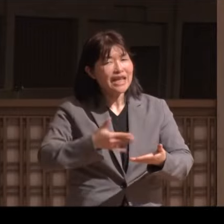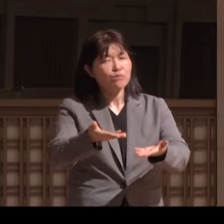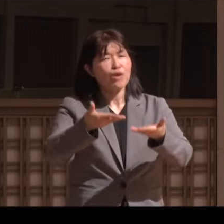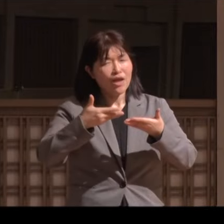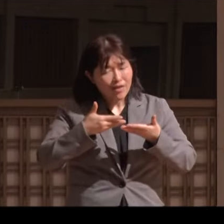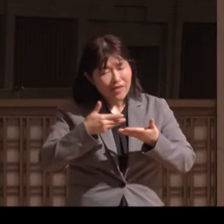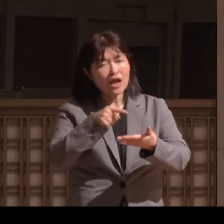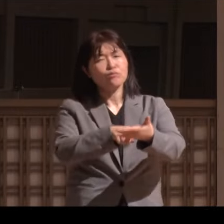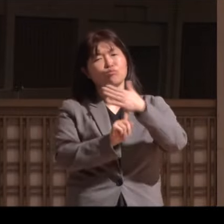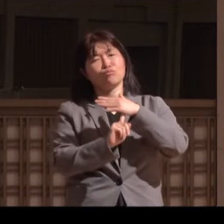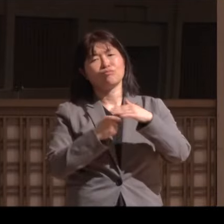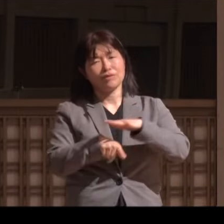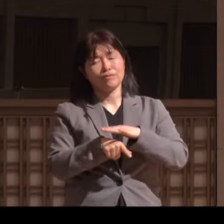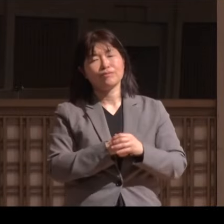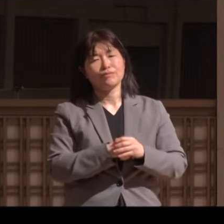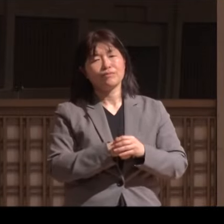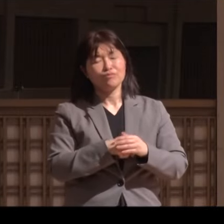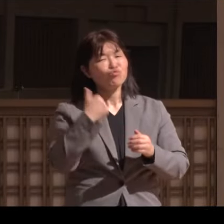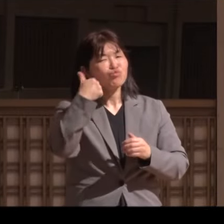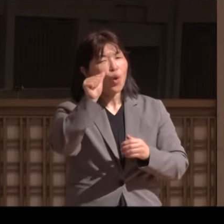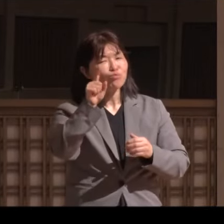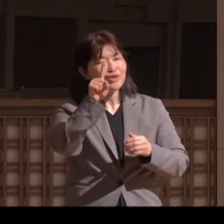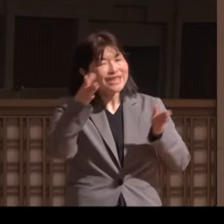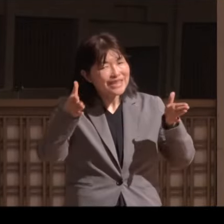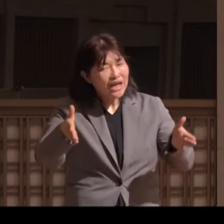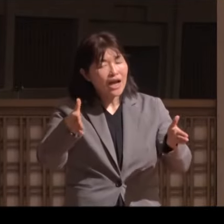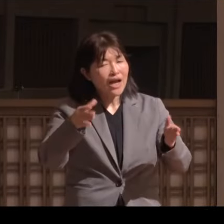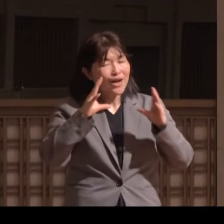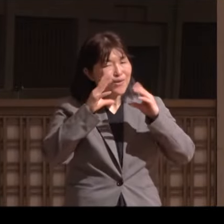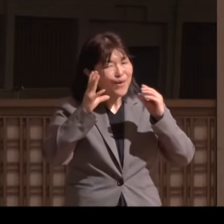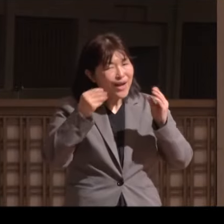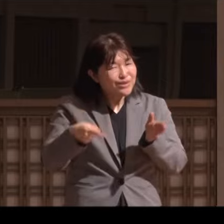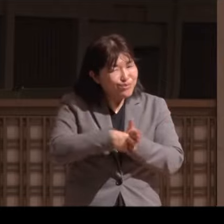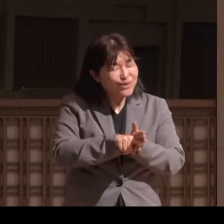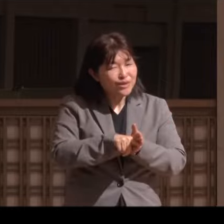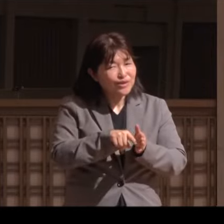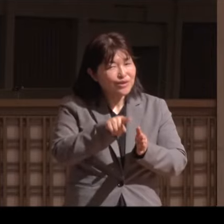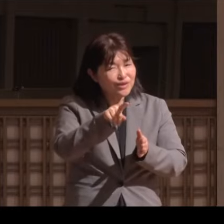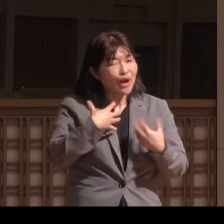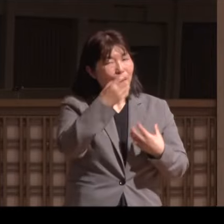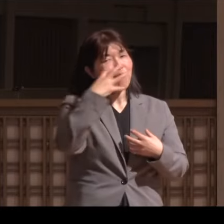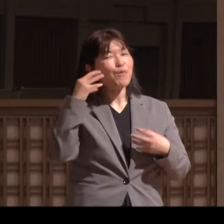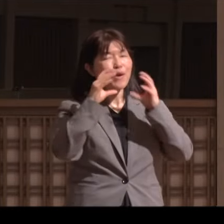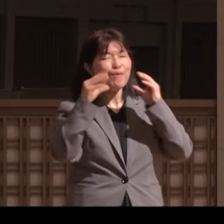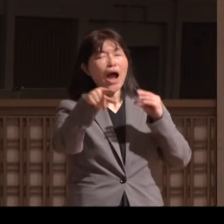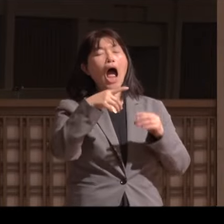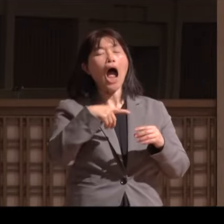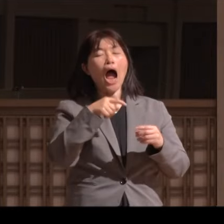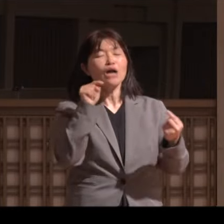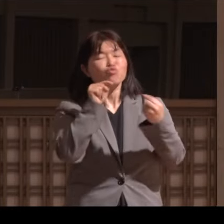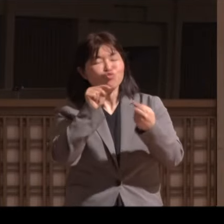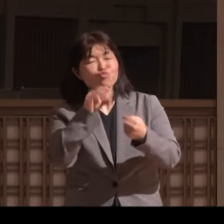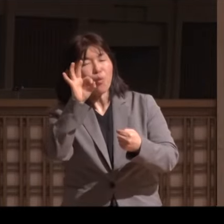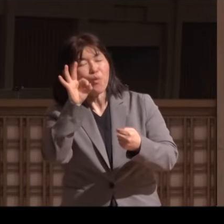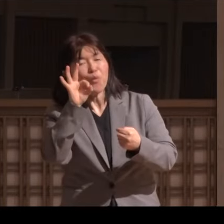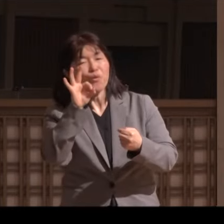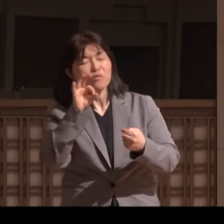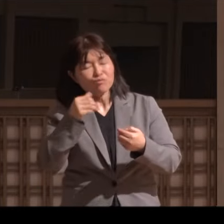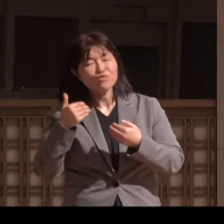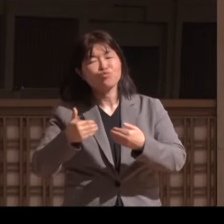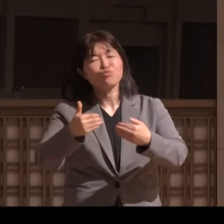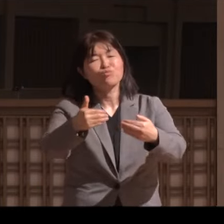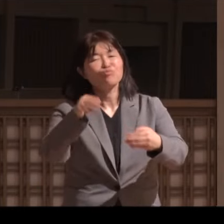でちょっとね5分に1回ぐらいは試して相手笑ってくれるかなああいけたいけたいう風にしてえま話し合いを進めるのがいいんじゃない